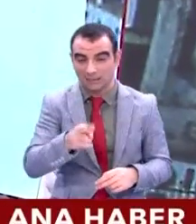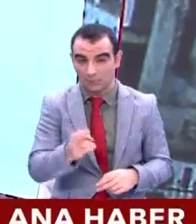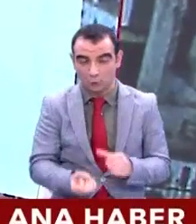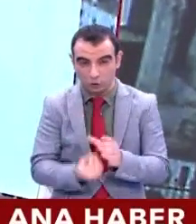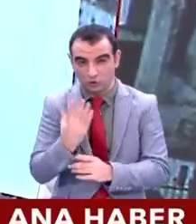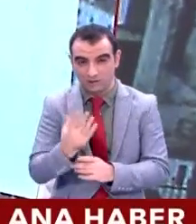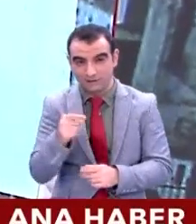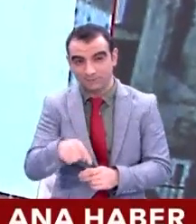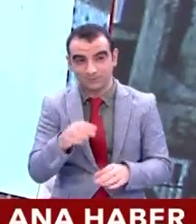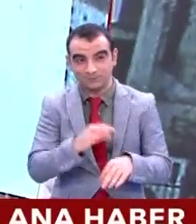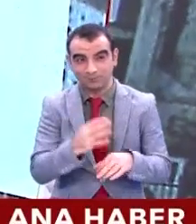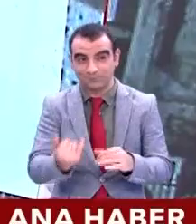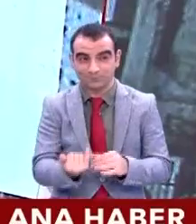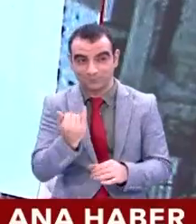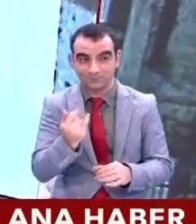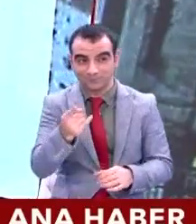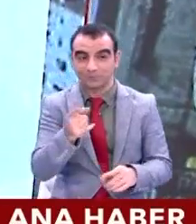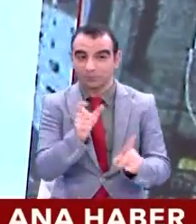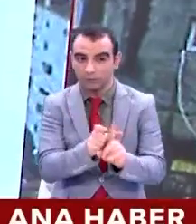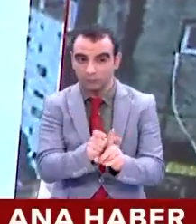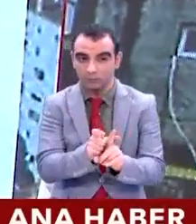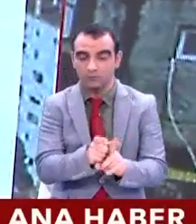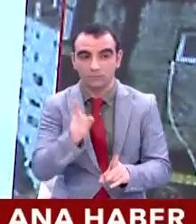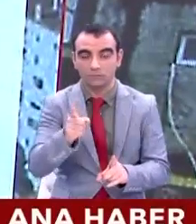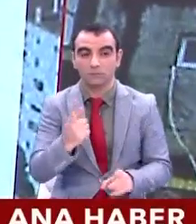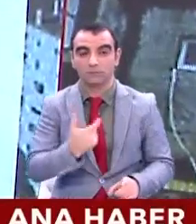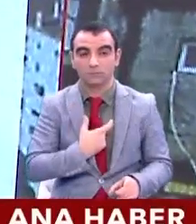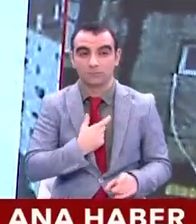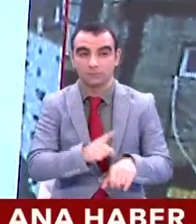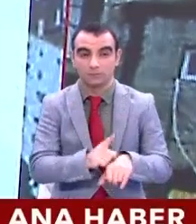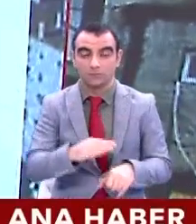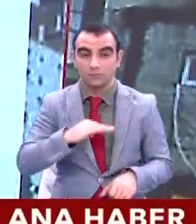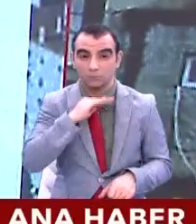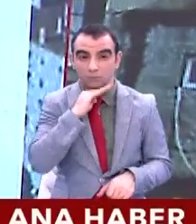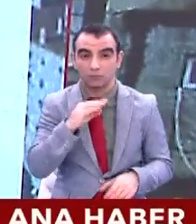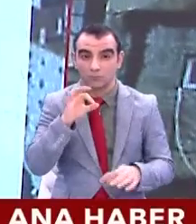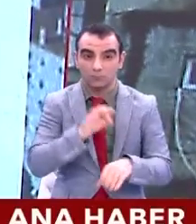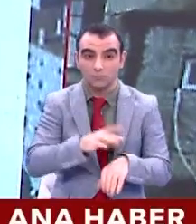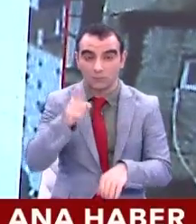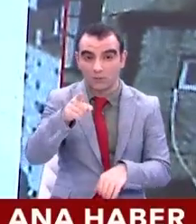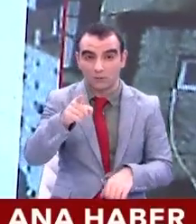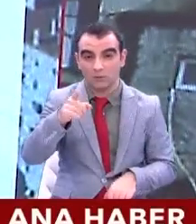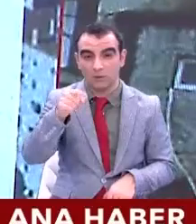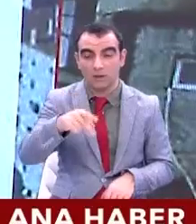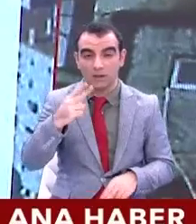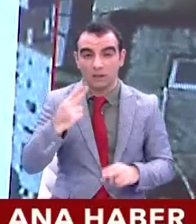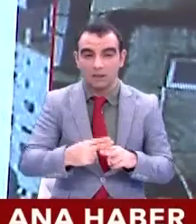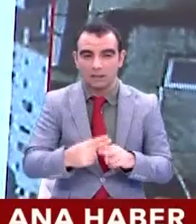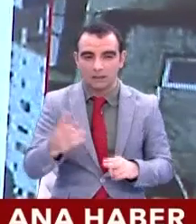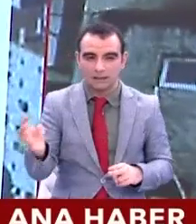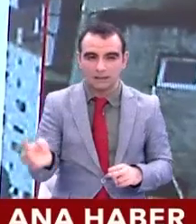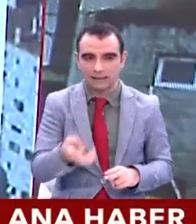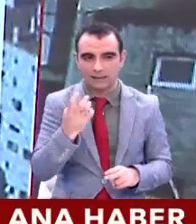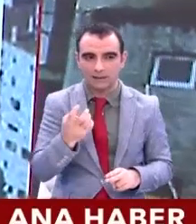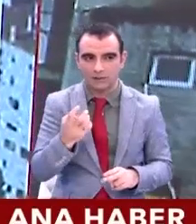bina şu anda boş ve korunaklı yasal süre dolduğu an söz konusu bina ivedilikle yıkılacaktır